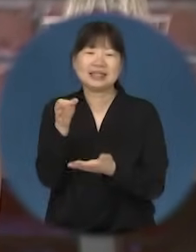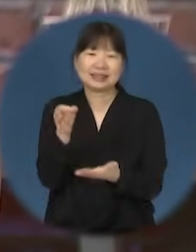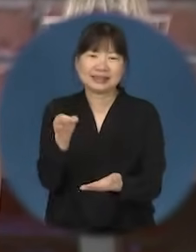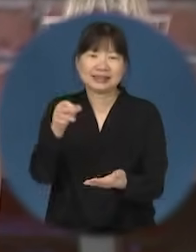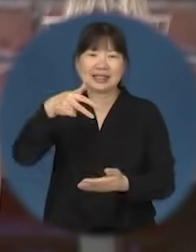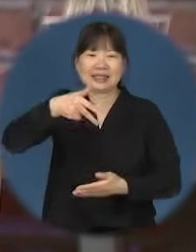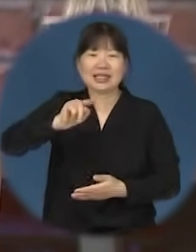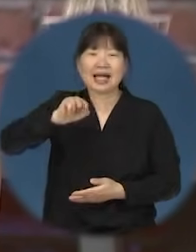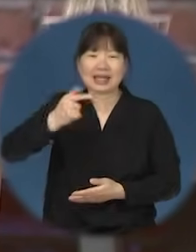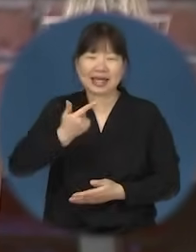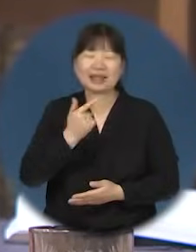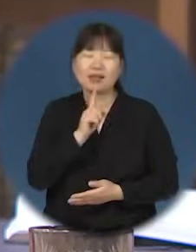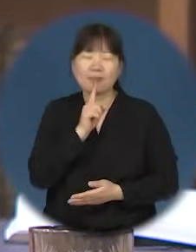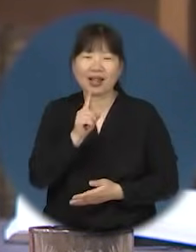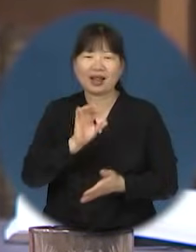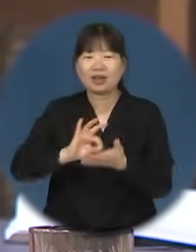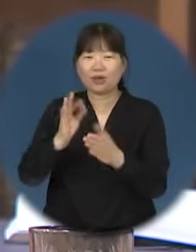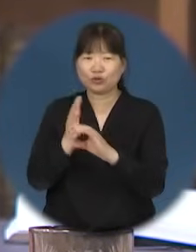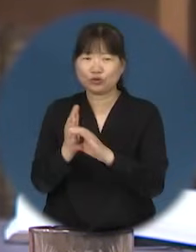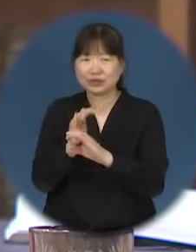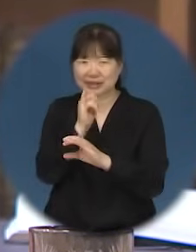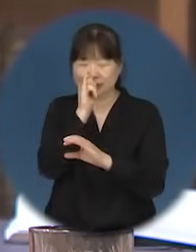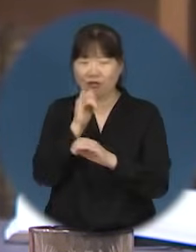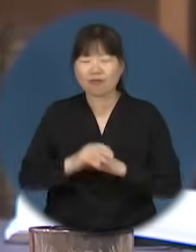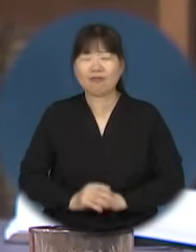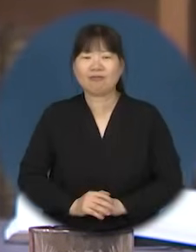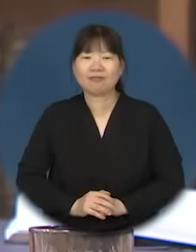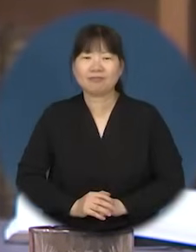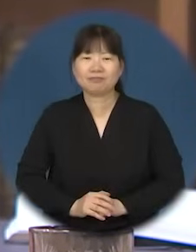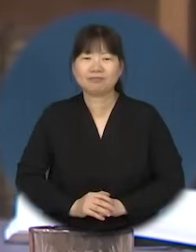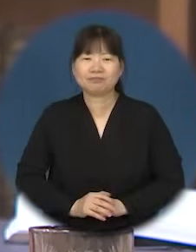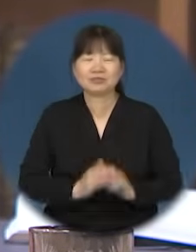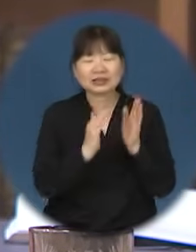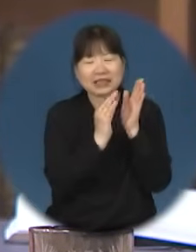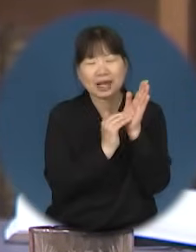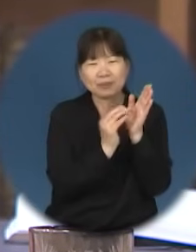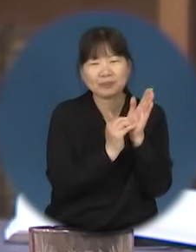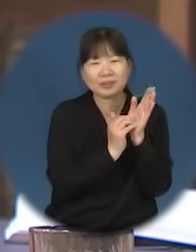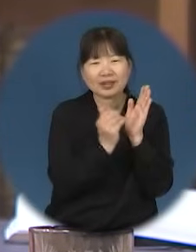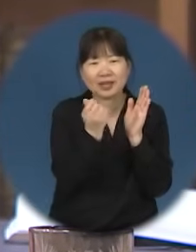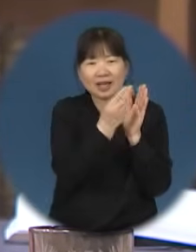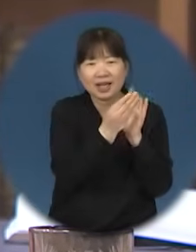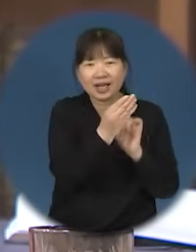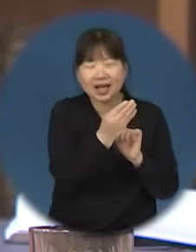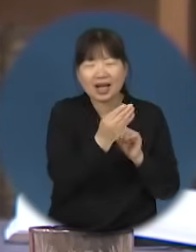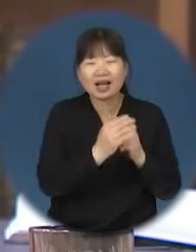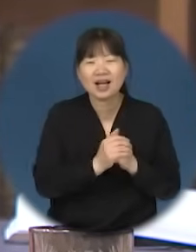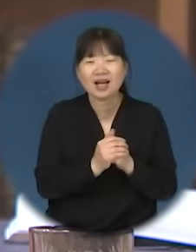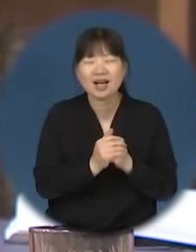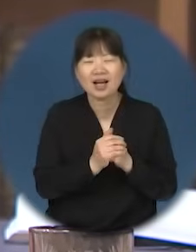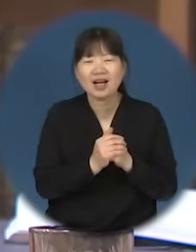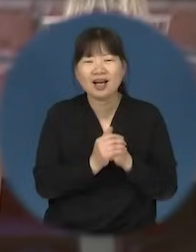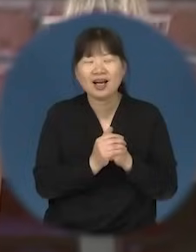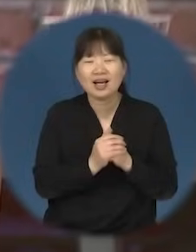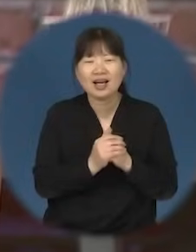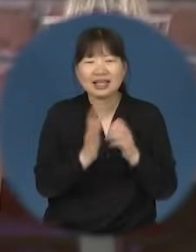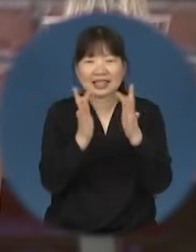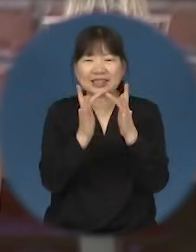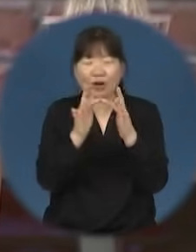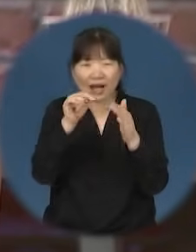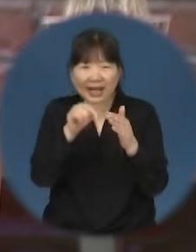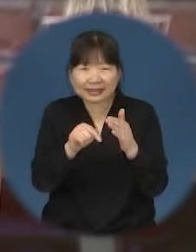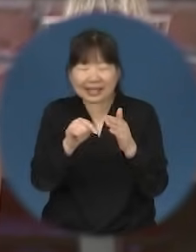저는 통칭해서 쓰고 있습니다. 그러니까 코인 하나만 놓고 봐도 암호, 가상, 화폐, 자산 다 되는 거네요.